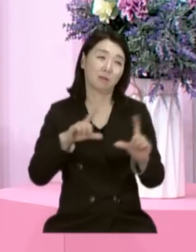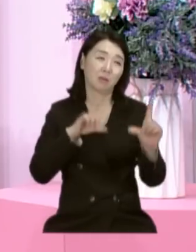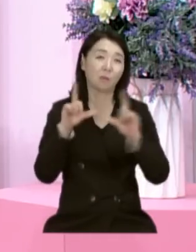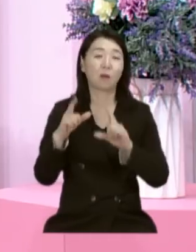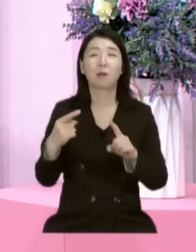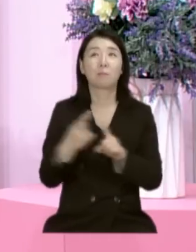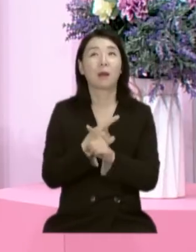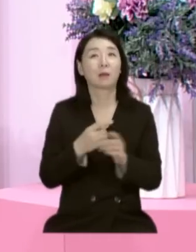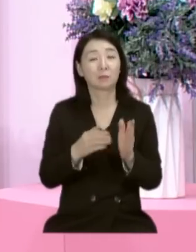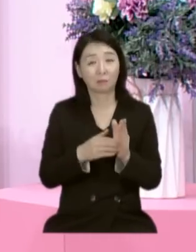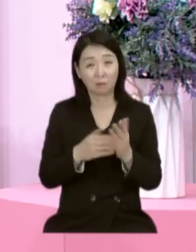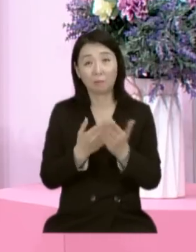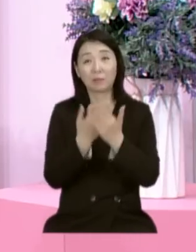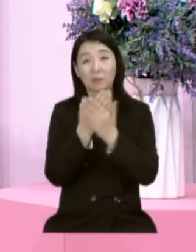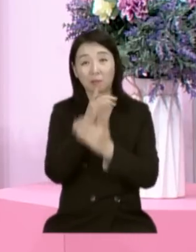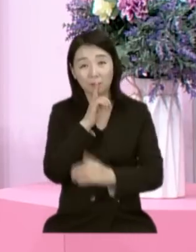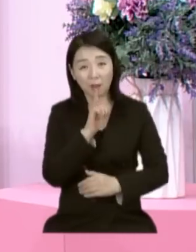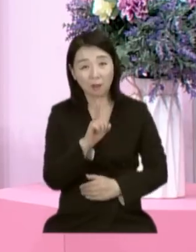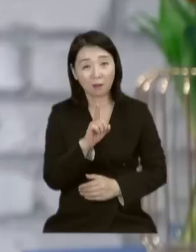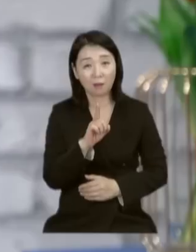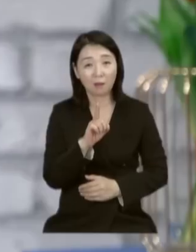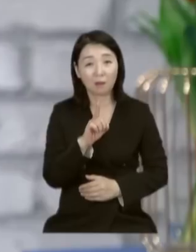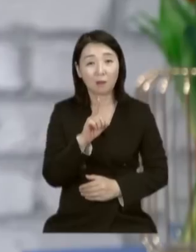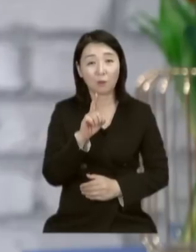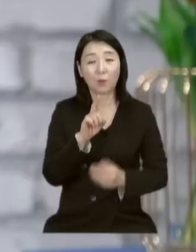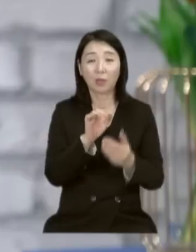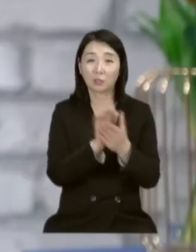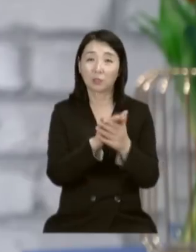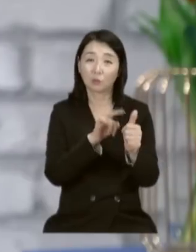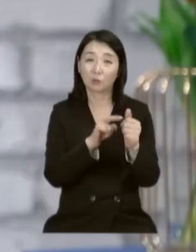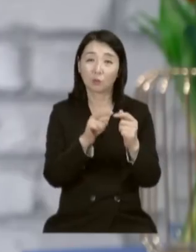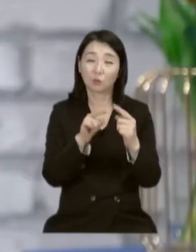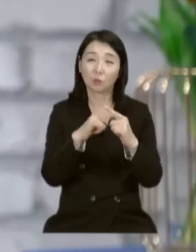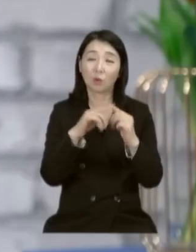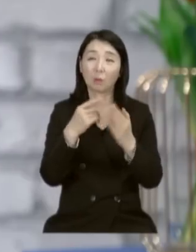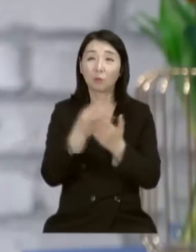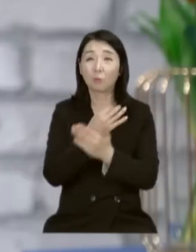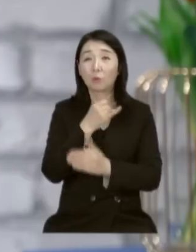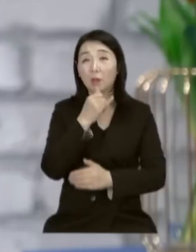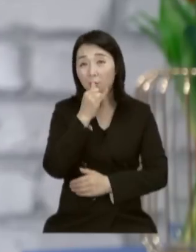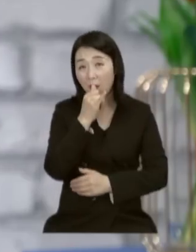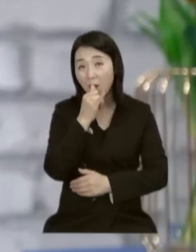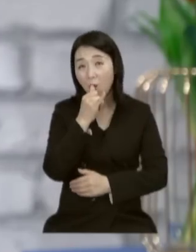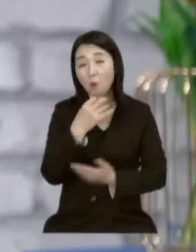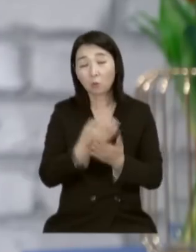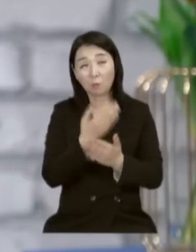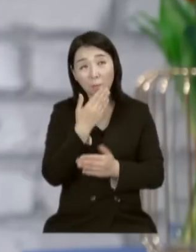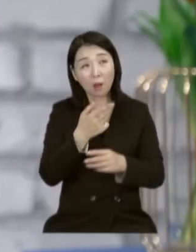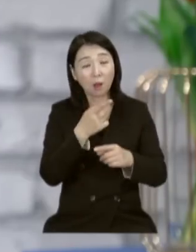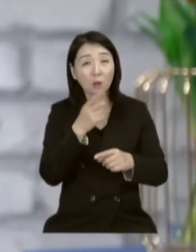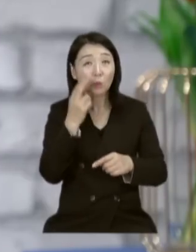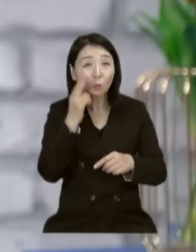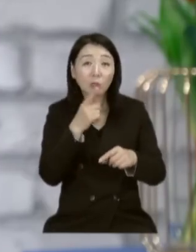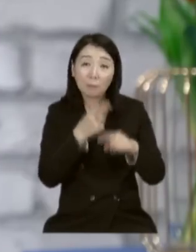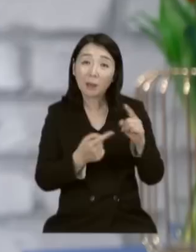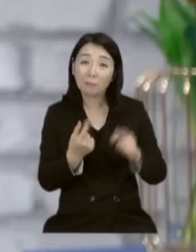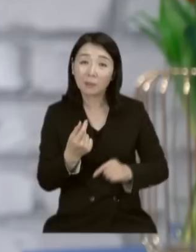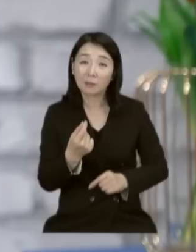생활이. 그러니까 나아진다는 얘기죠. 그렇죠. 아니 왜 그 친구가 교회 가면 돈 버냐? 돈 벌 수 있어. 이